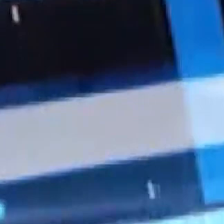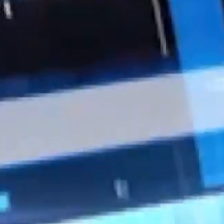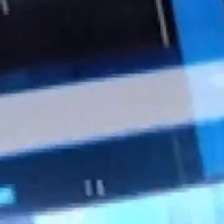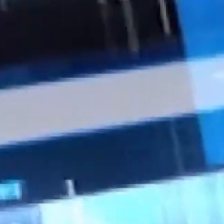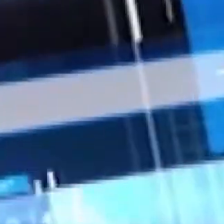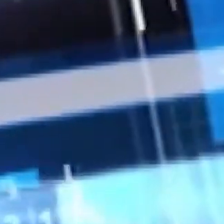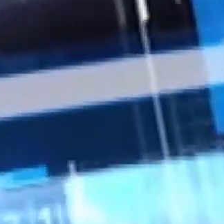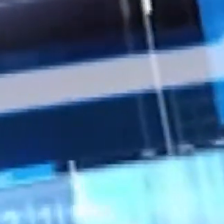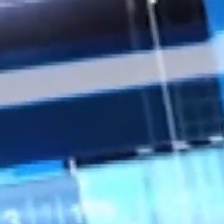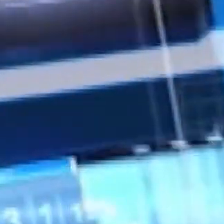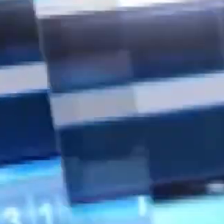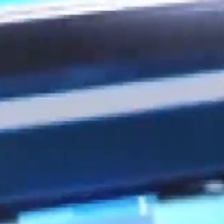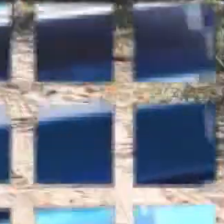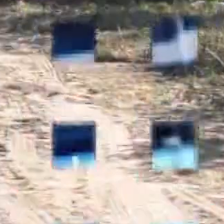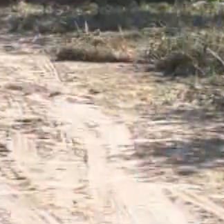сай.